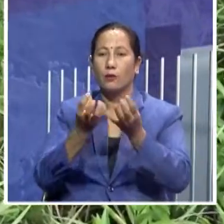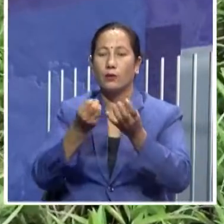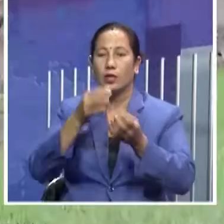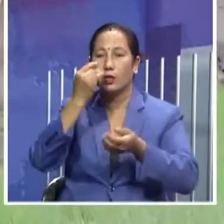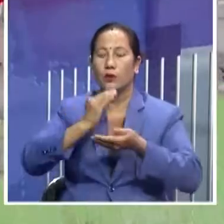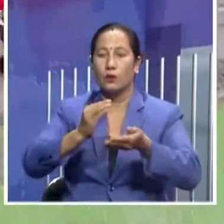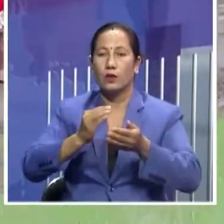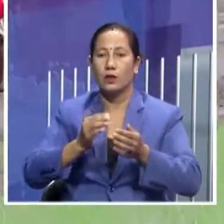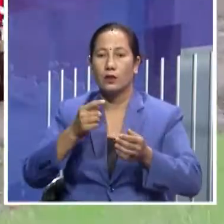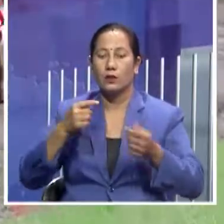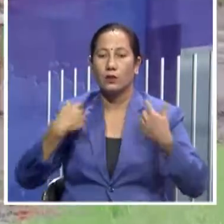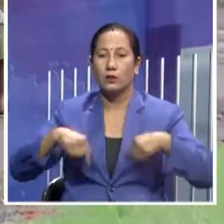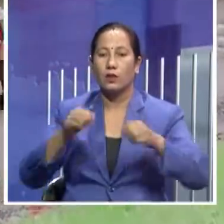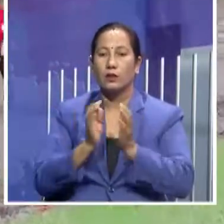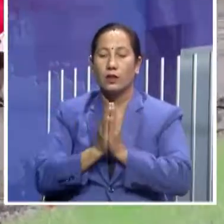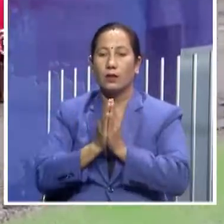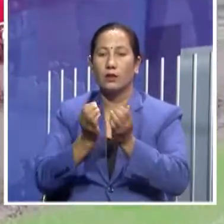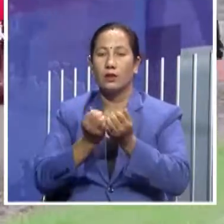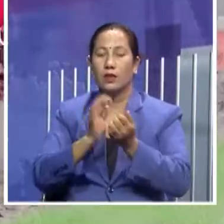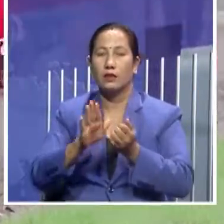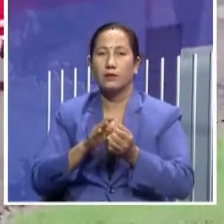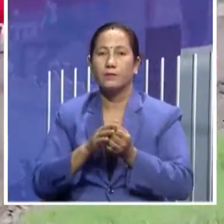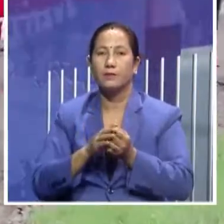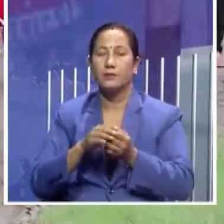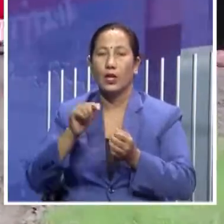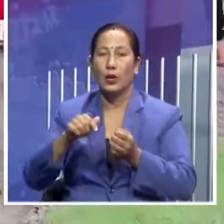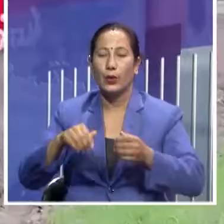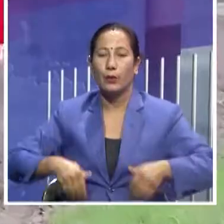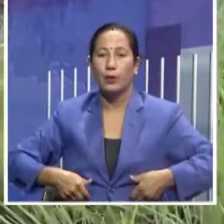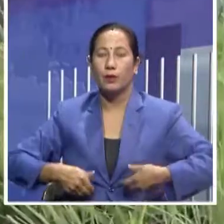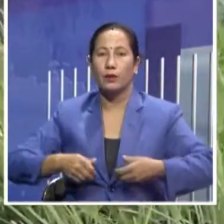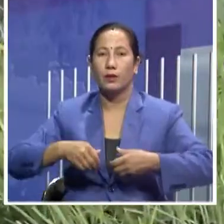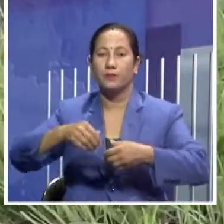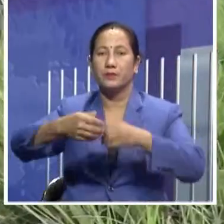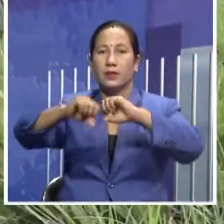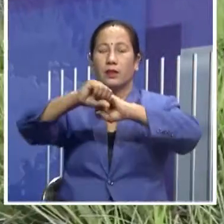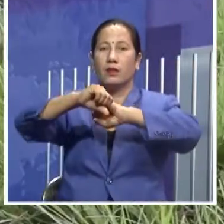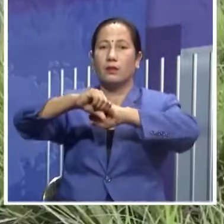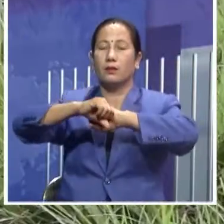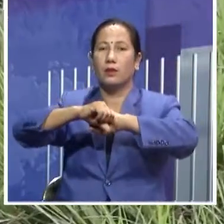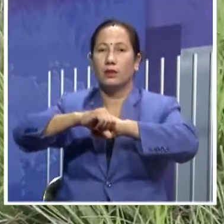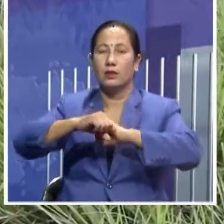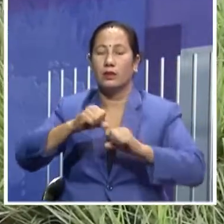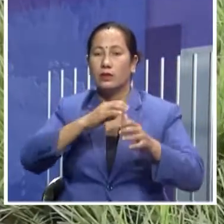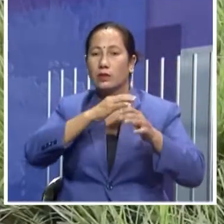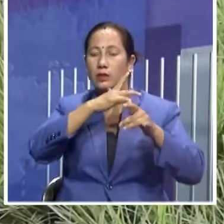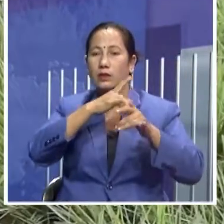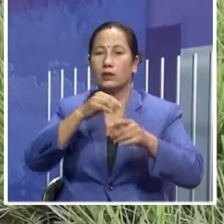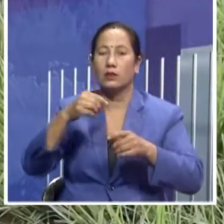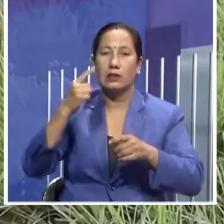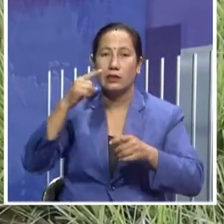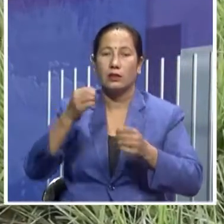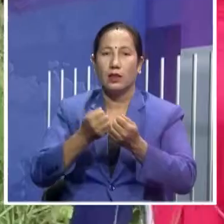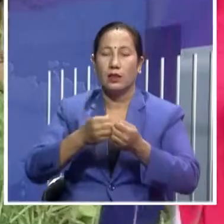छोराको दीर्घायु स्वास्थ्य लाभ गरी कामना गरेका हुन्। यो पर्व भदौ कृष्ण पक्षको षष्ठीको दिन मनाइन्छ।